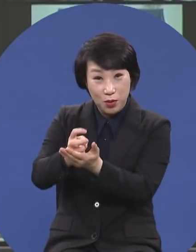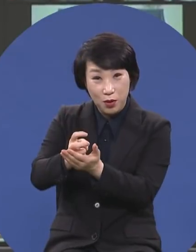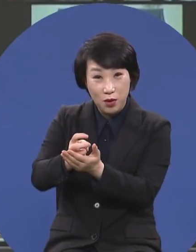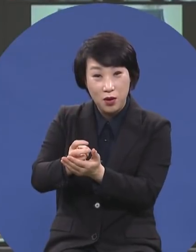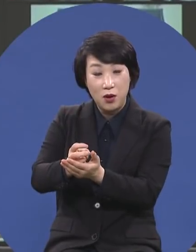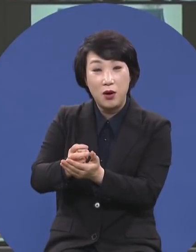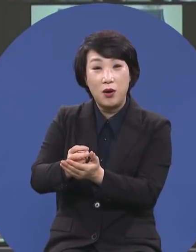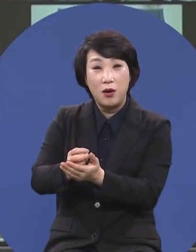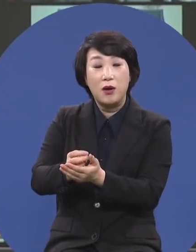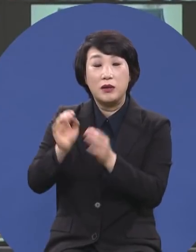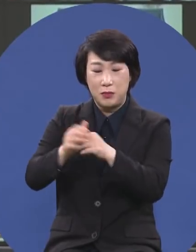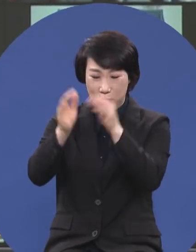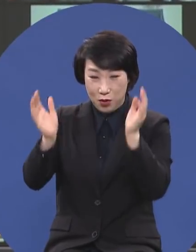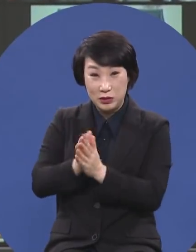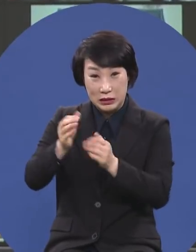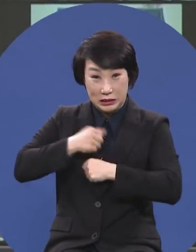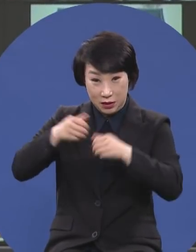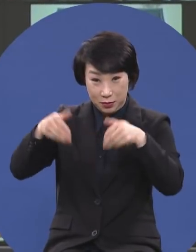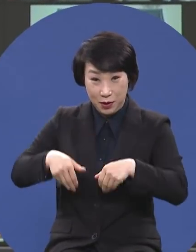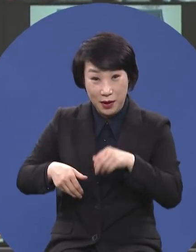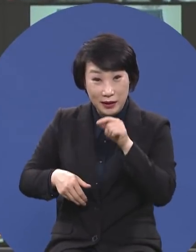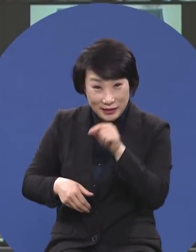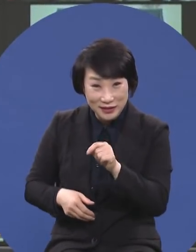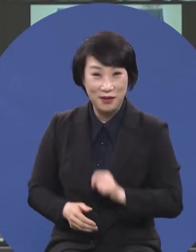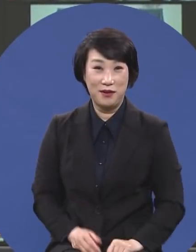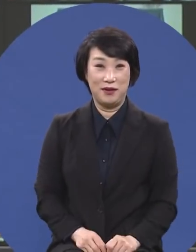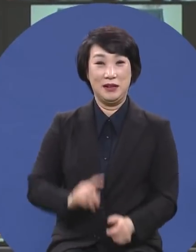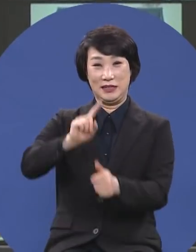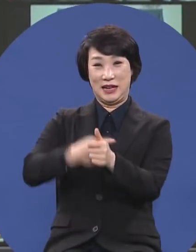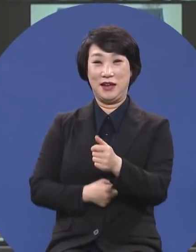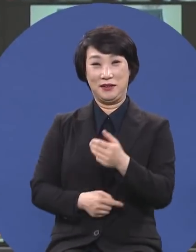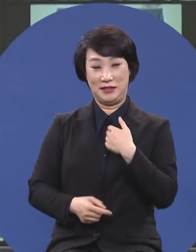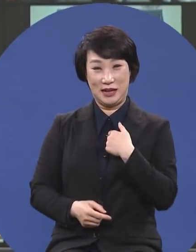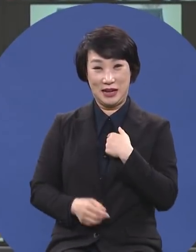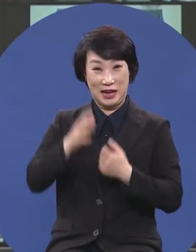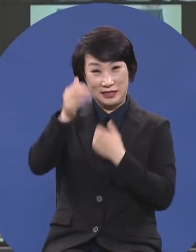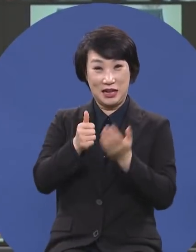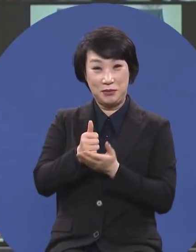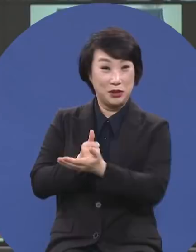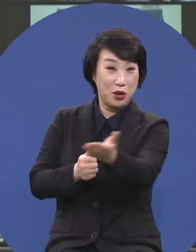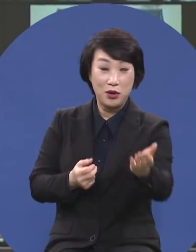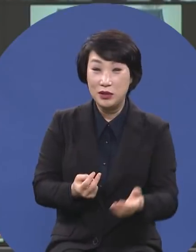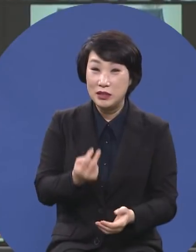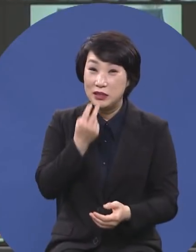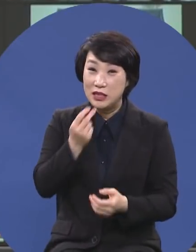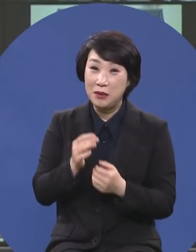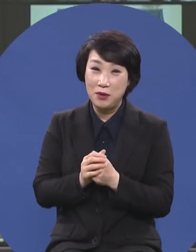규례와 법도를 지키라 하는 것이라. 그리하면 네가